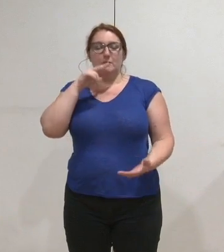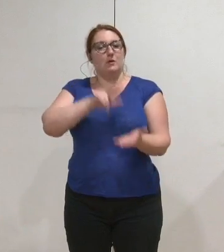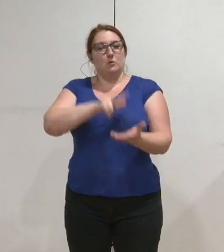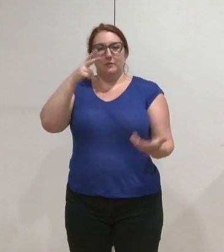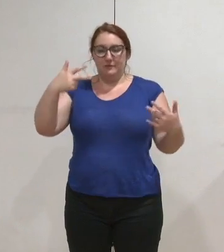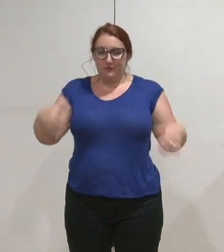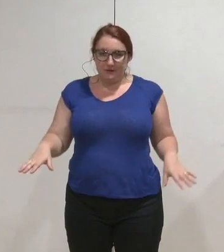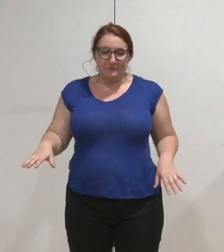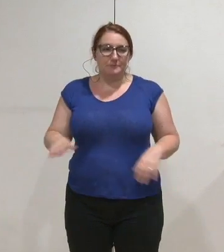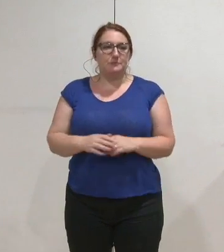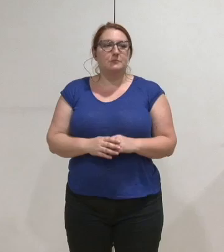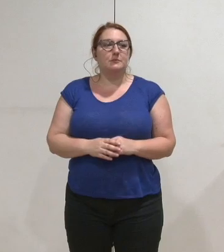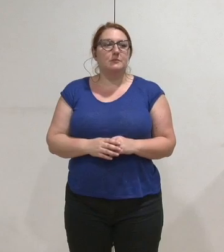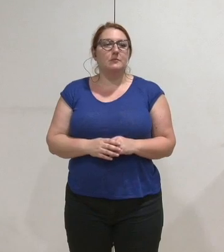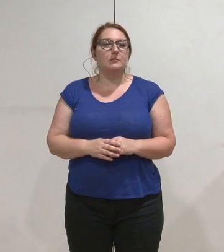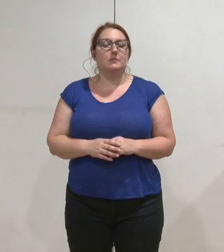adoptée